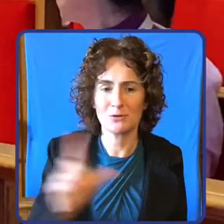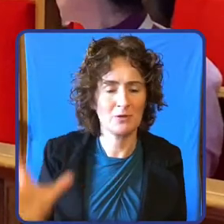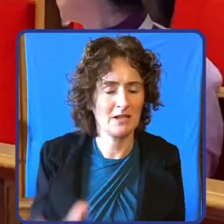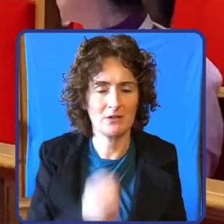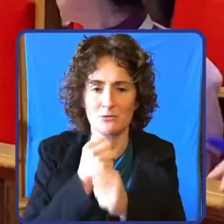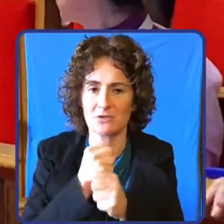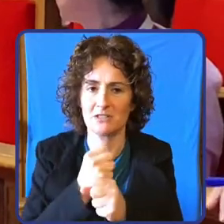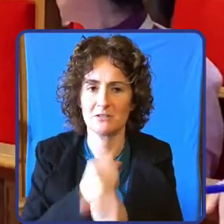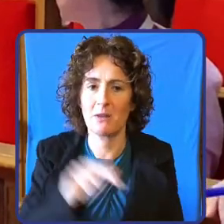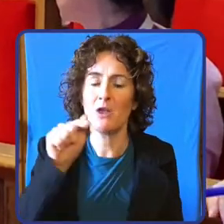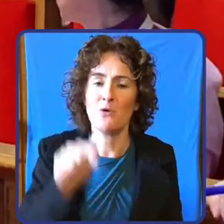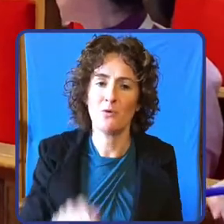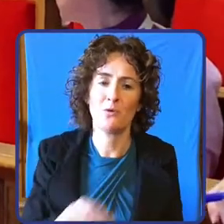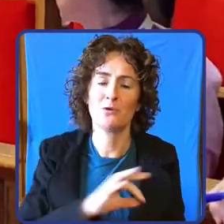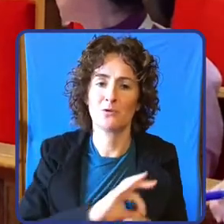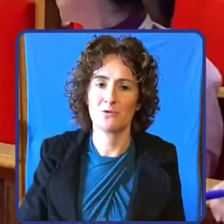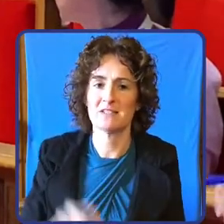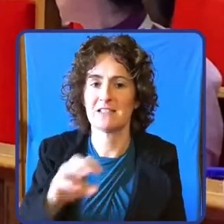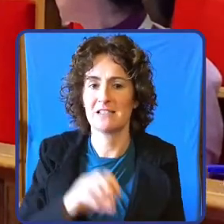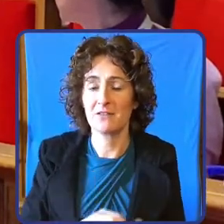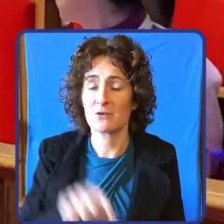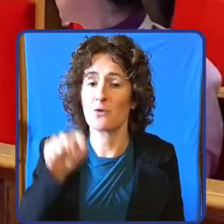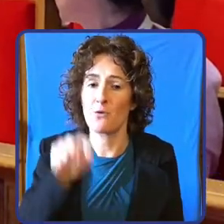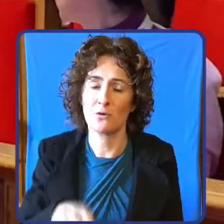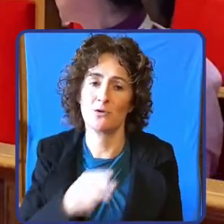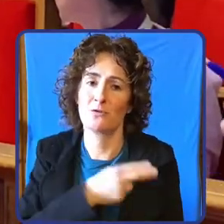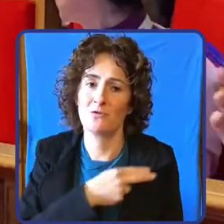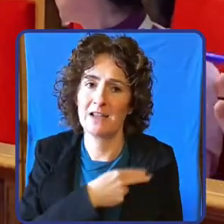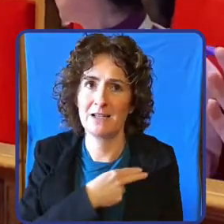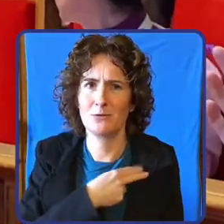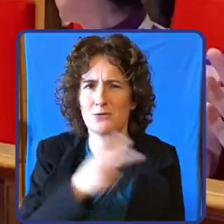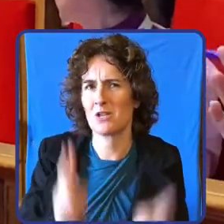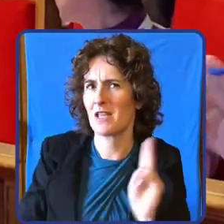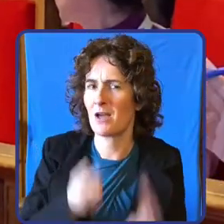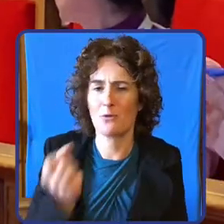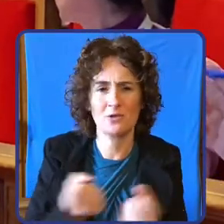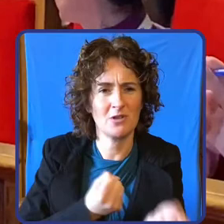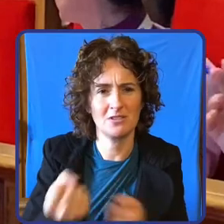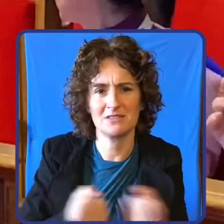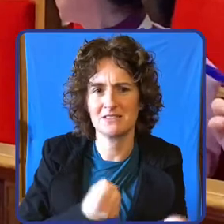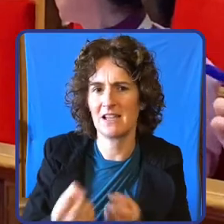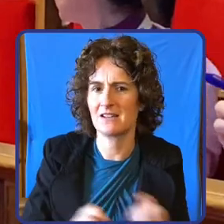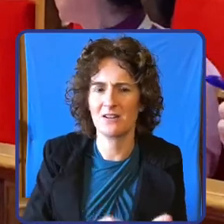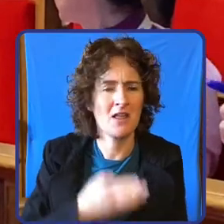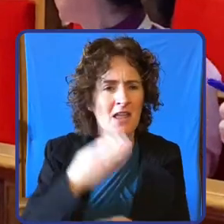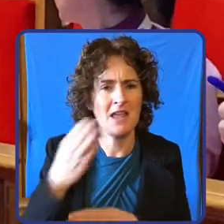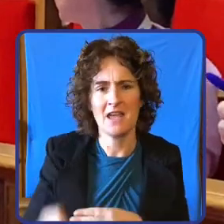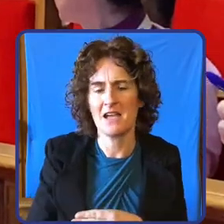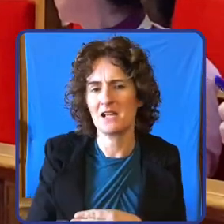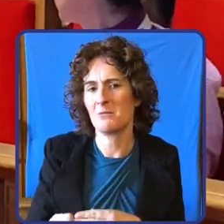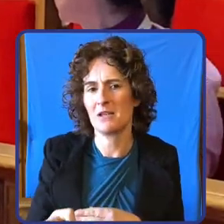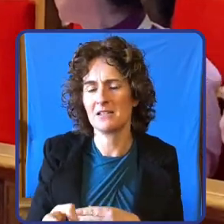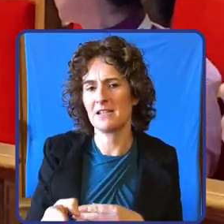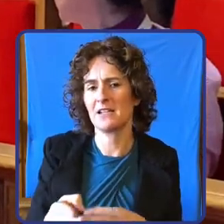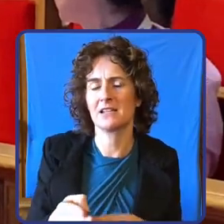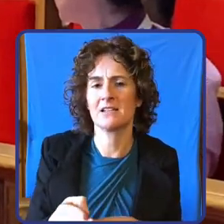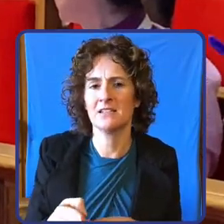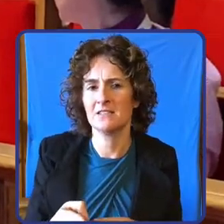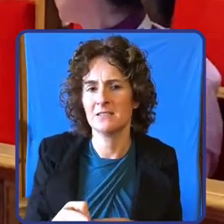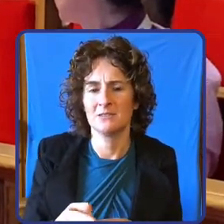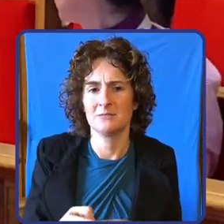meg. Önök vezetik a várost, az önök felelőssége, hogy tudnak tárgyalni, egyeztetni, elmennek, kivel mennek el, hogy egyeztetnek, mi